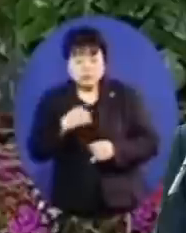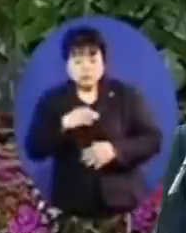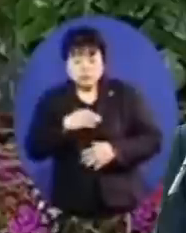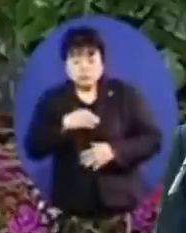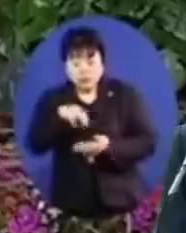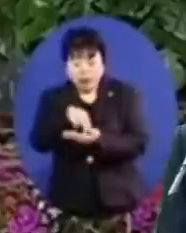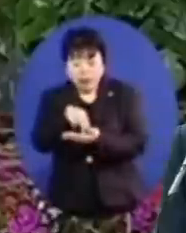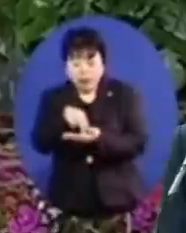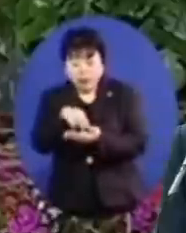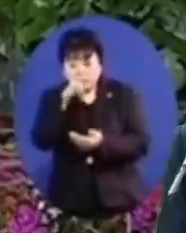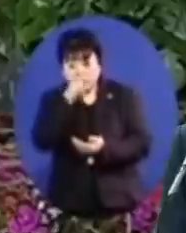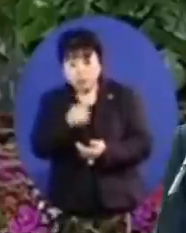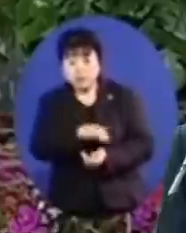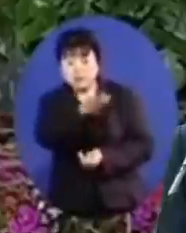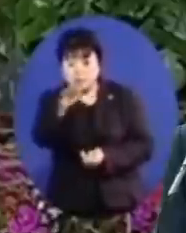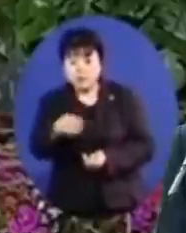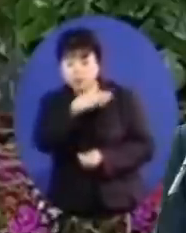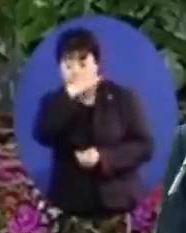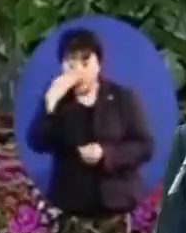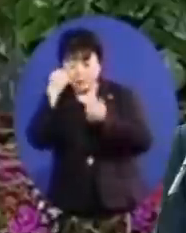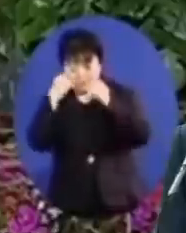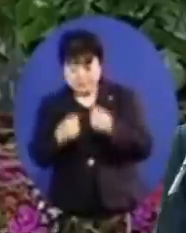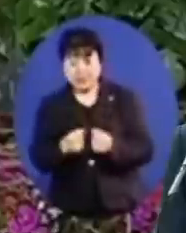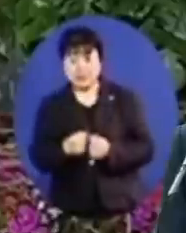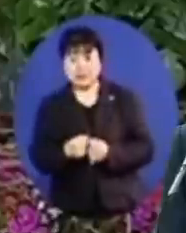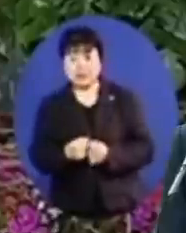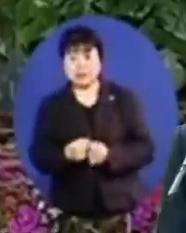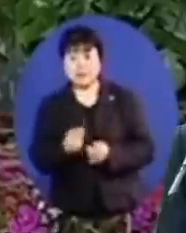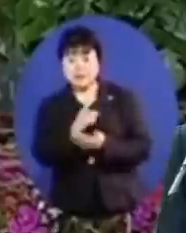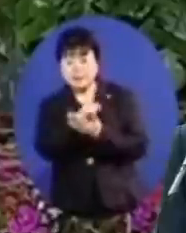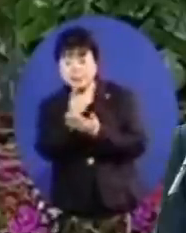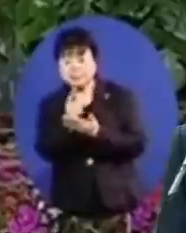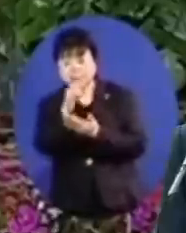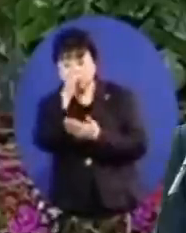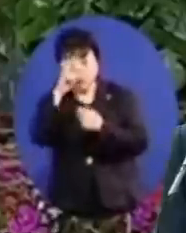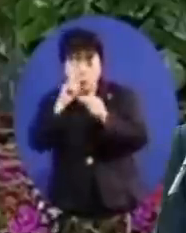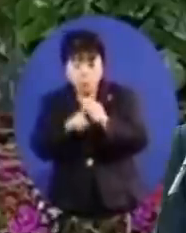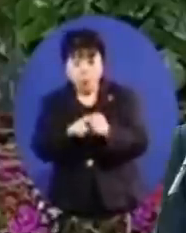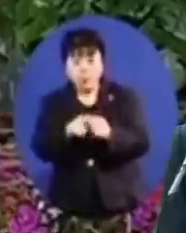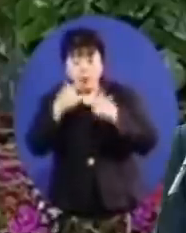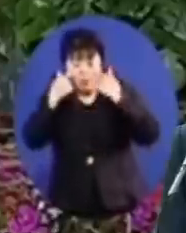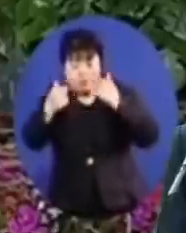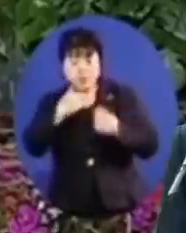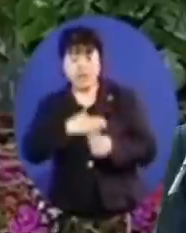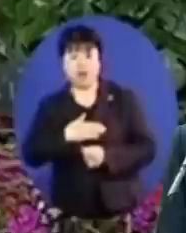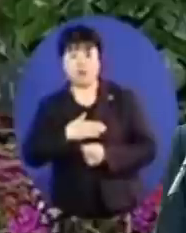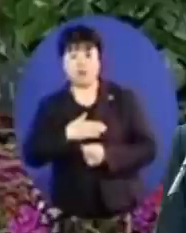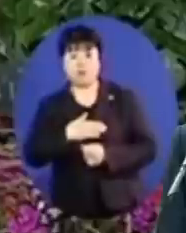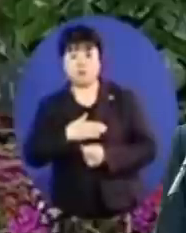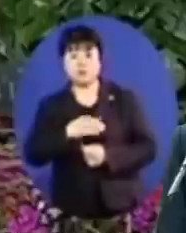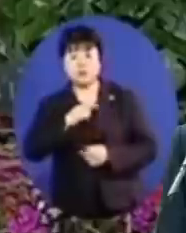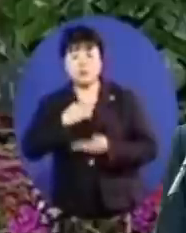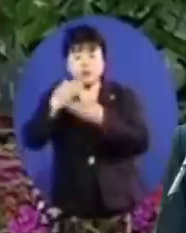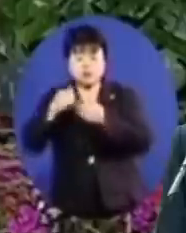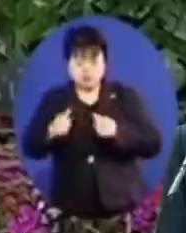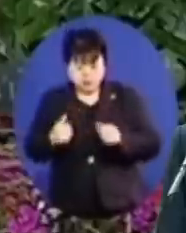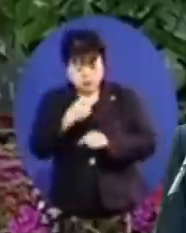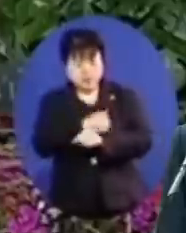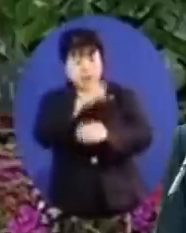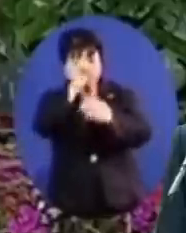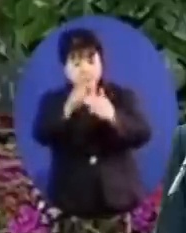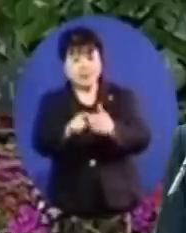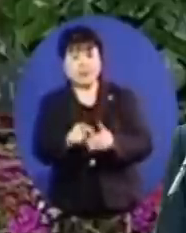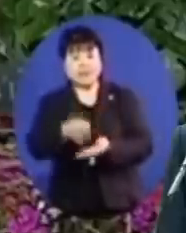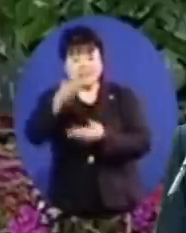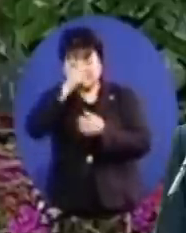뜹니다. 그러다 우리가 올바른 삶의 나침판을 가지고 삶의 목적을 분명히 하고 봉사와 헌신의 삶을 살며